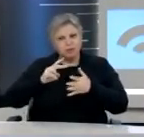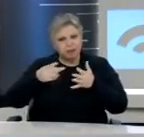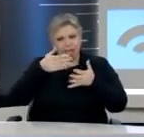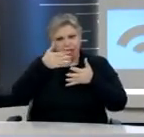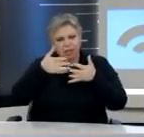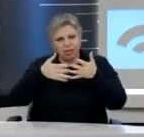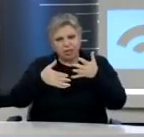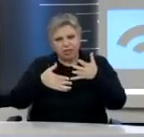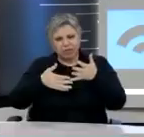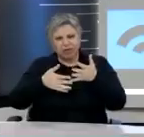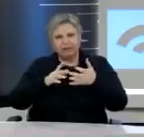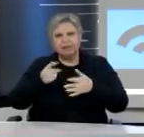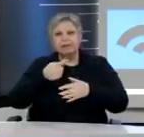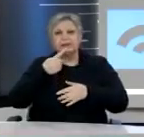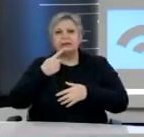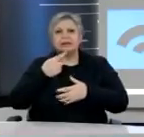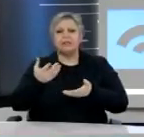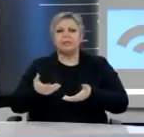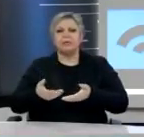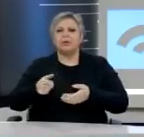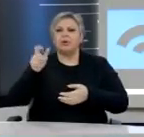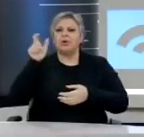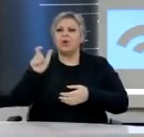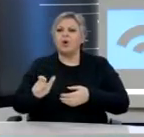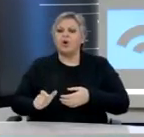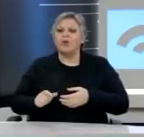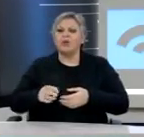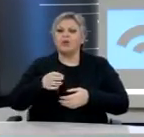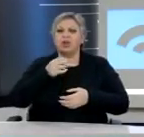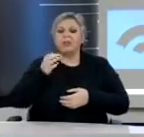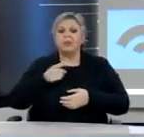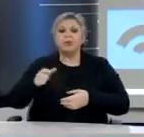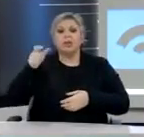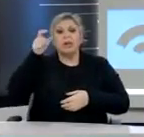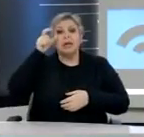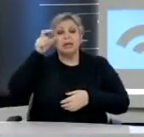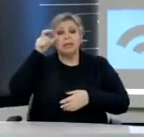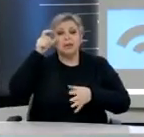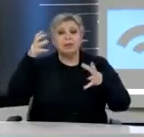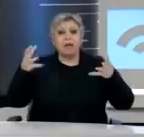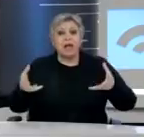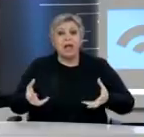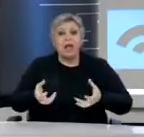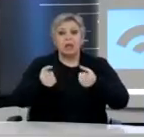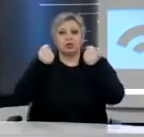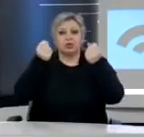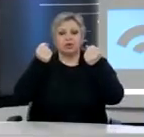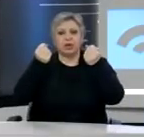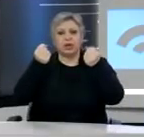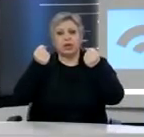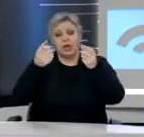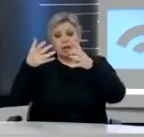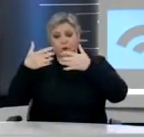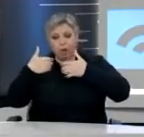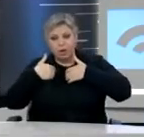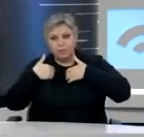Τι να πω, όταν ο κ. Μητσοτάκης έρχεται εδώ και λέει ότι η κυβέρνηση Σαμαρά έσωσε την Ελλάδα, αλλά εμείς τη βυθίσαμε, νομίζω ότι είναι ο καλύτερος χορηγός της δικής